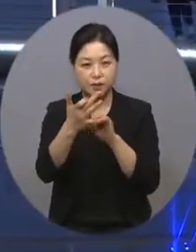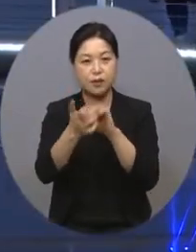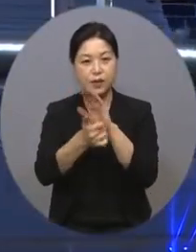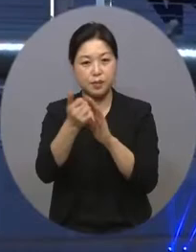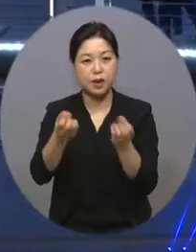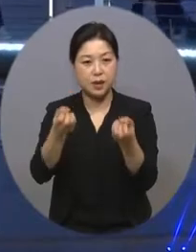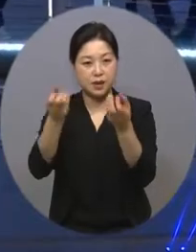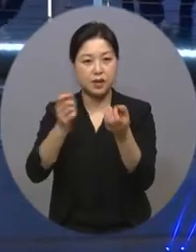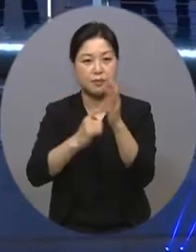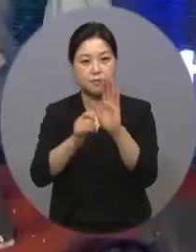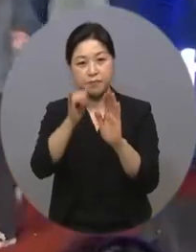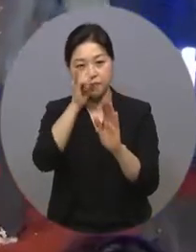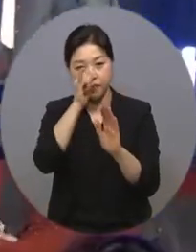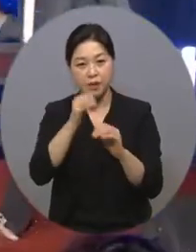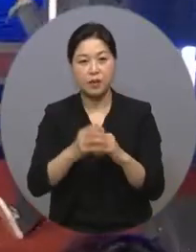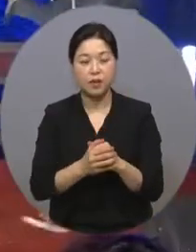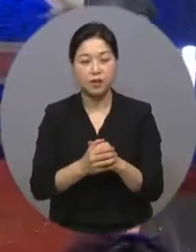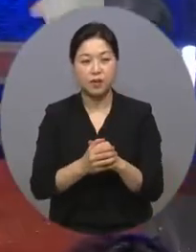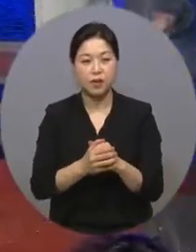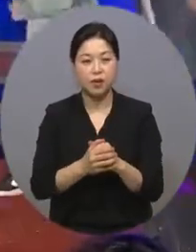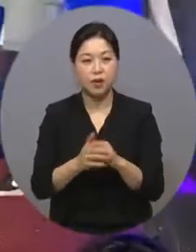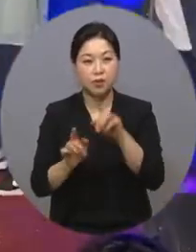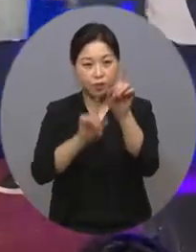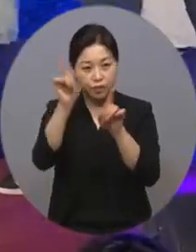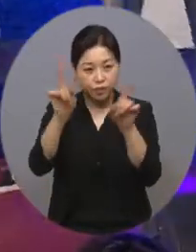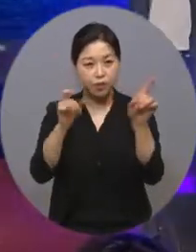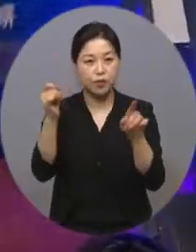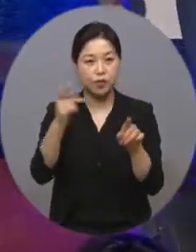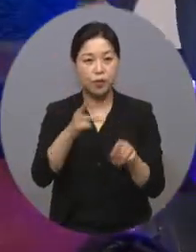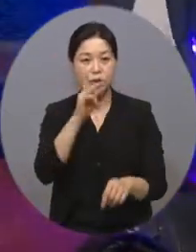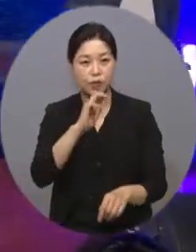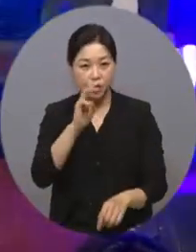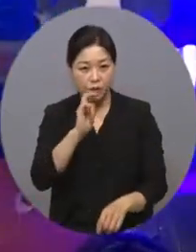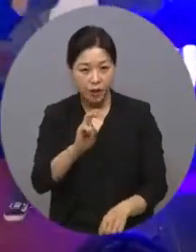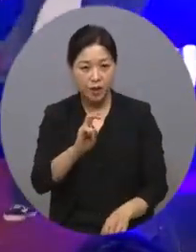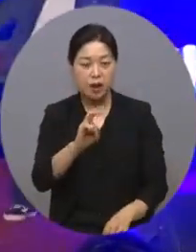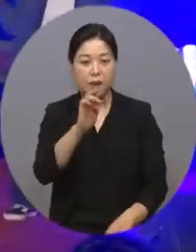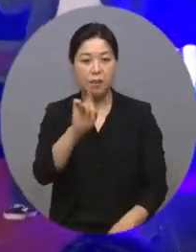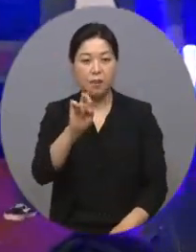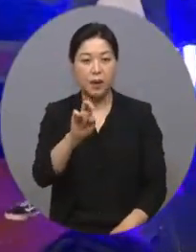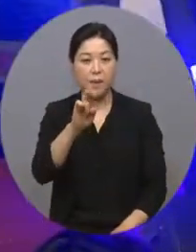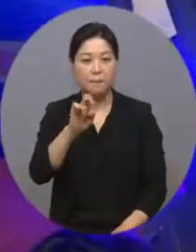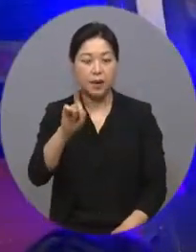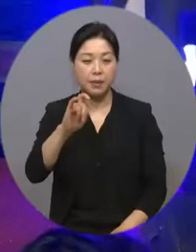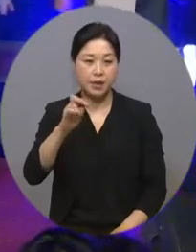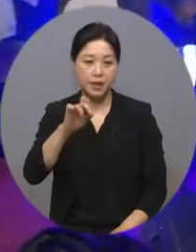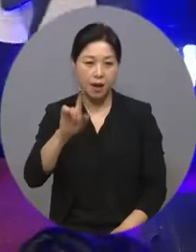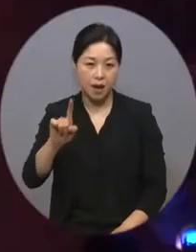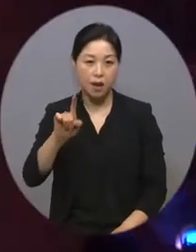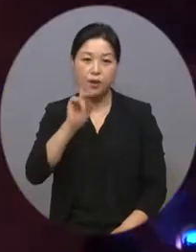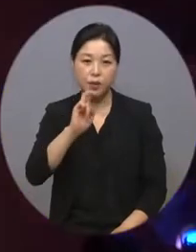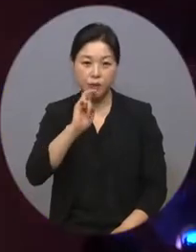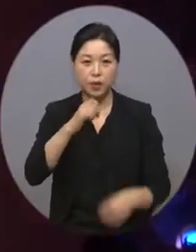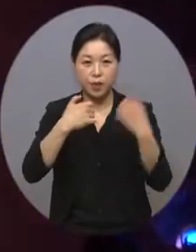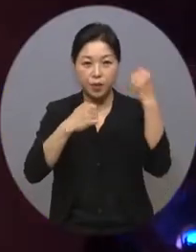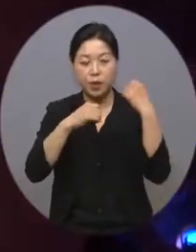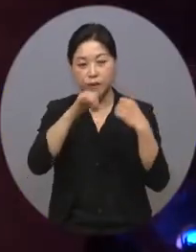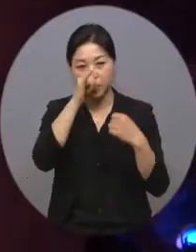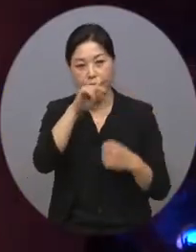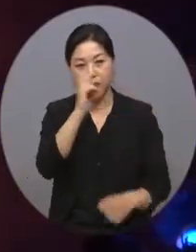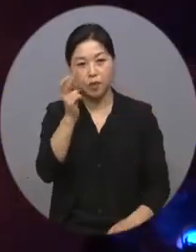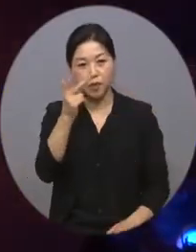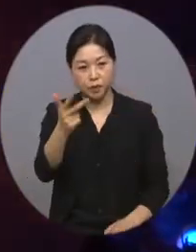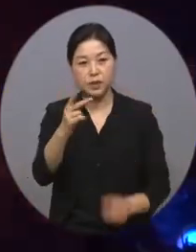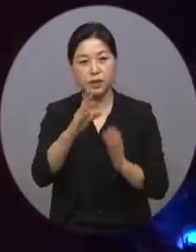음악 분수와 레이저 슈밋 뮤지컬 갈라쇼 맘마미아 공연이 펼쳐 서 수준 높은 무대를 선사했으며 5무 7시부터는